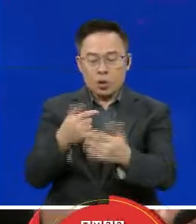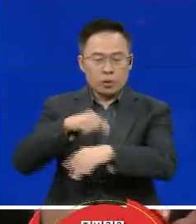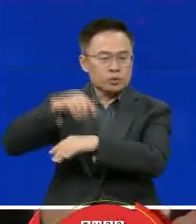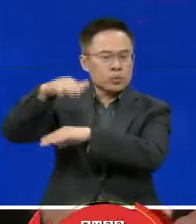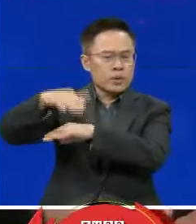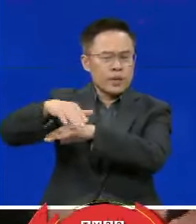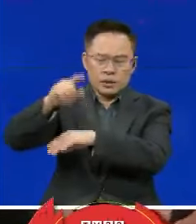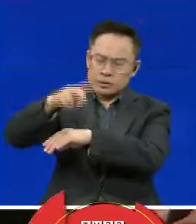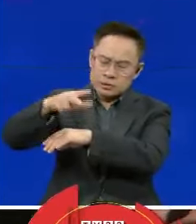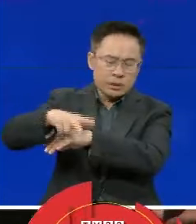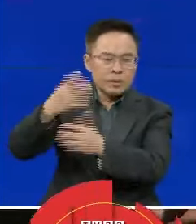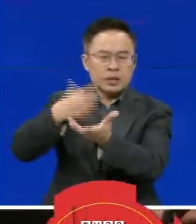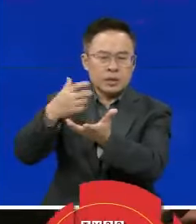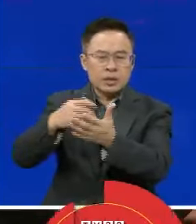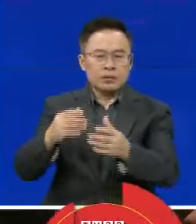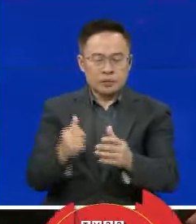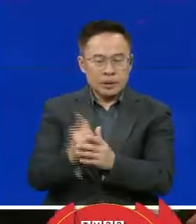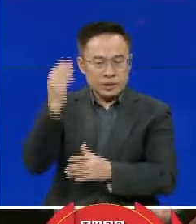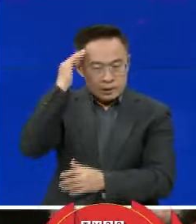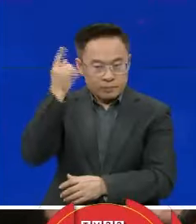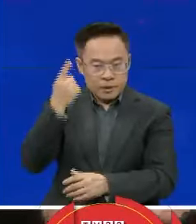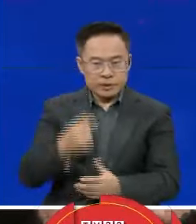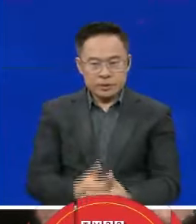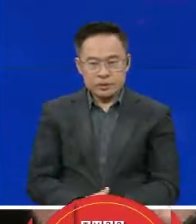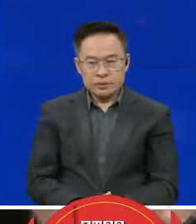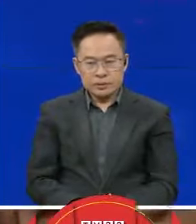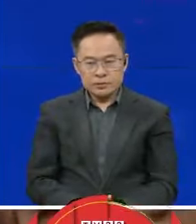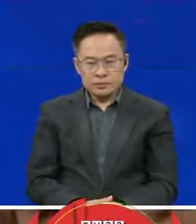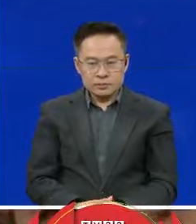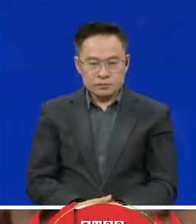ครับท่านผู้ชาการท่านรักษาการคงออกมาแถลงนะครับ นี่นะฮะ